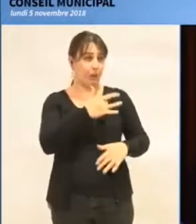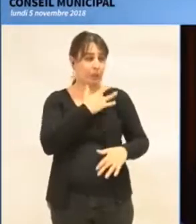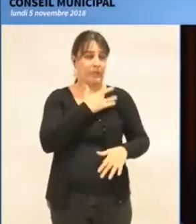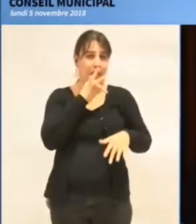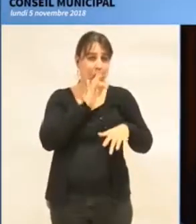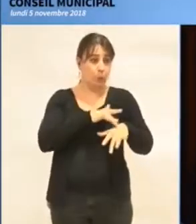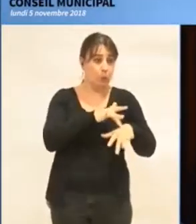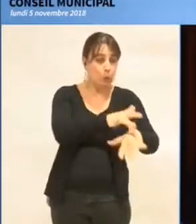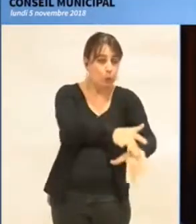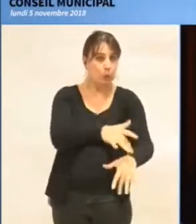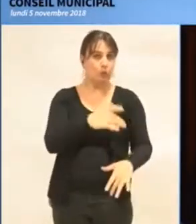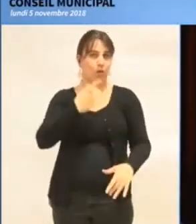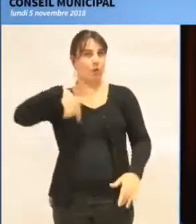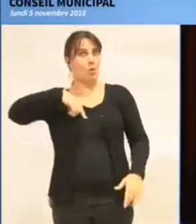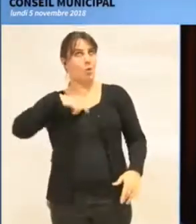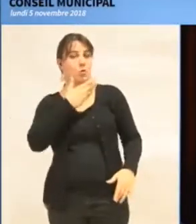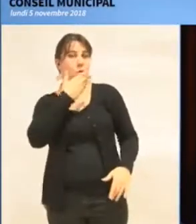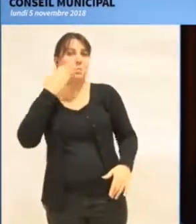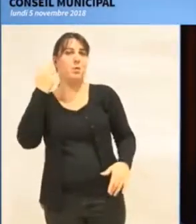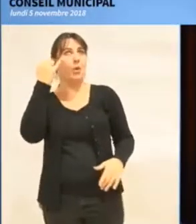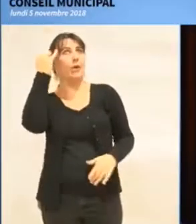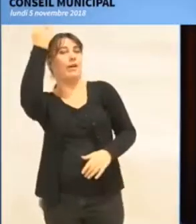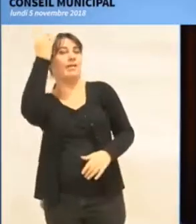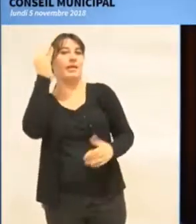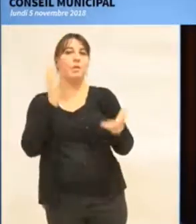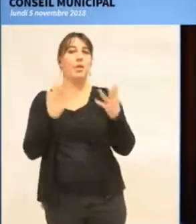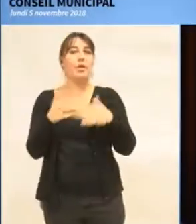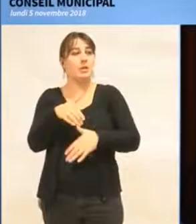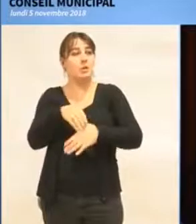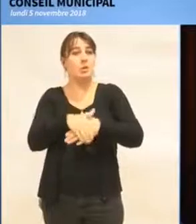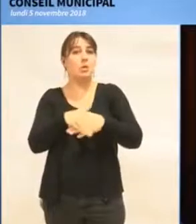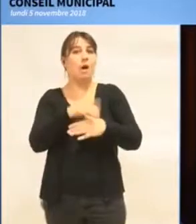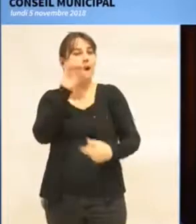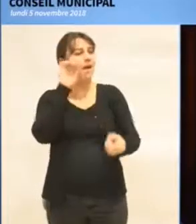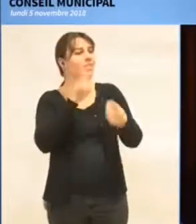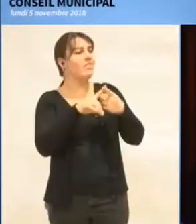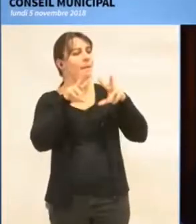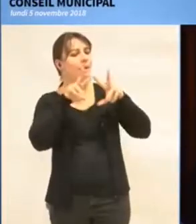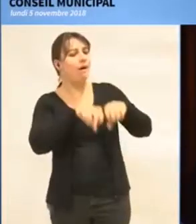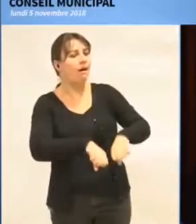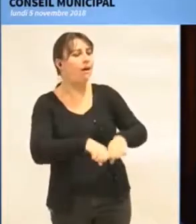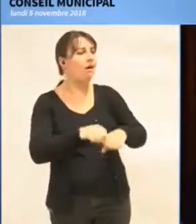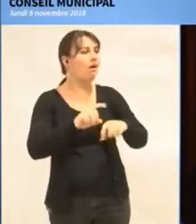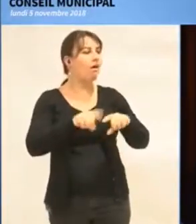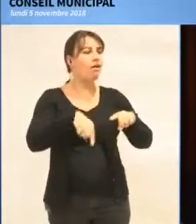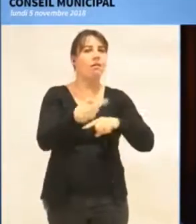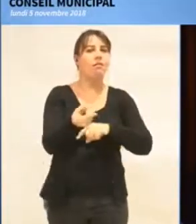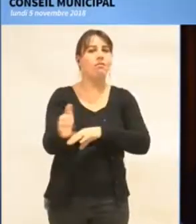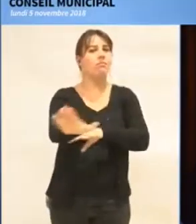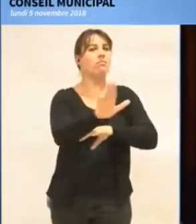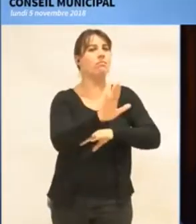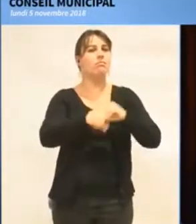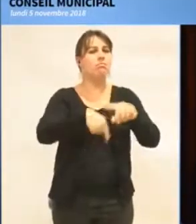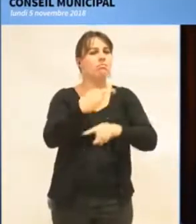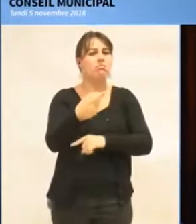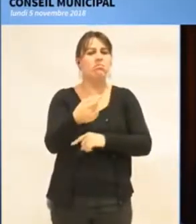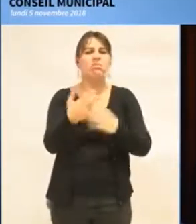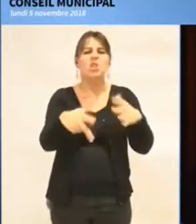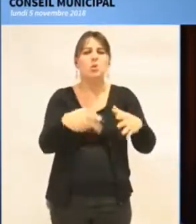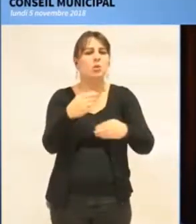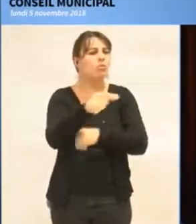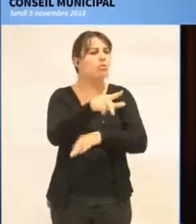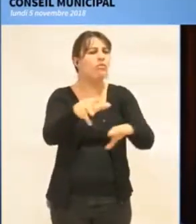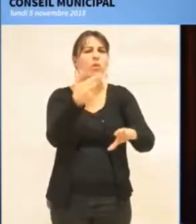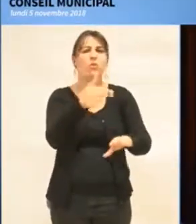aurait été, à nos yeux, intéressant de connaître ce soir les sujets que vous souhaitez y porter le 28 ou le 18 novembre, je ne sais